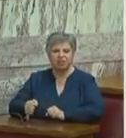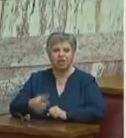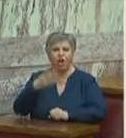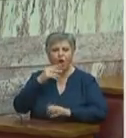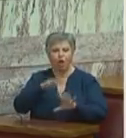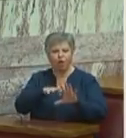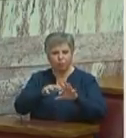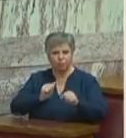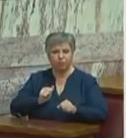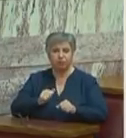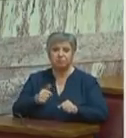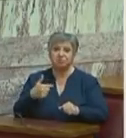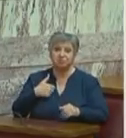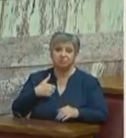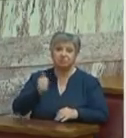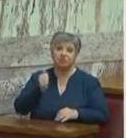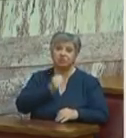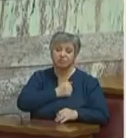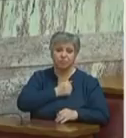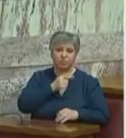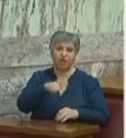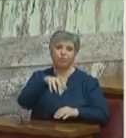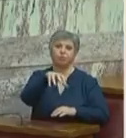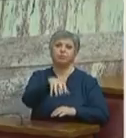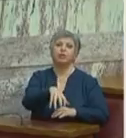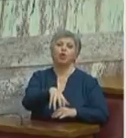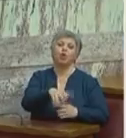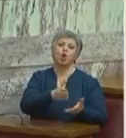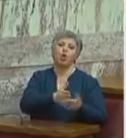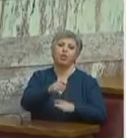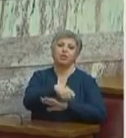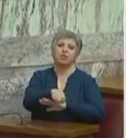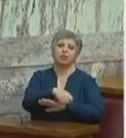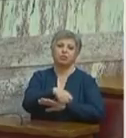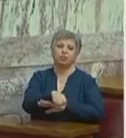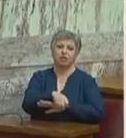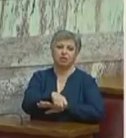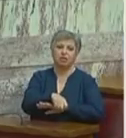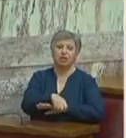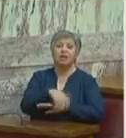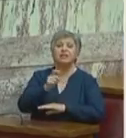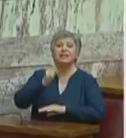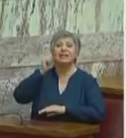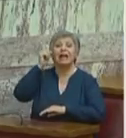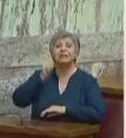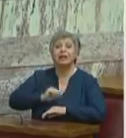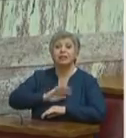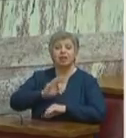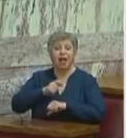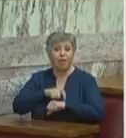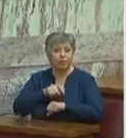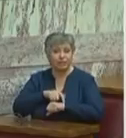στους θεσμούς, αλλά και γιατί, ας είμαστε ειλικρινείς, άλλαξαν οι πολιτικοί συσχετισμοί.